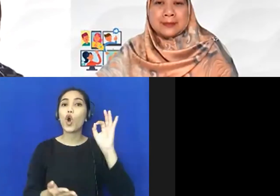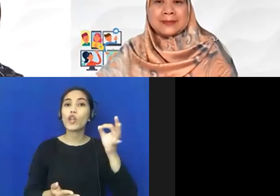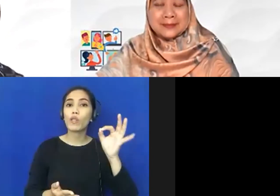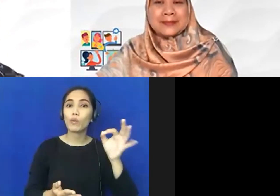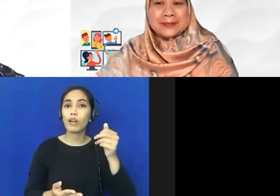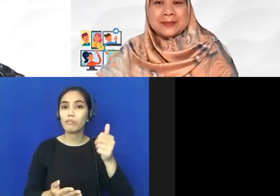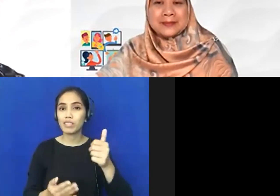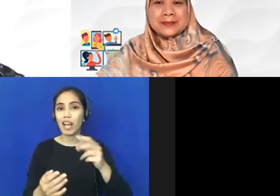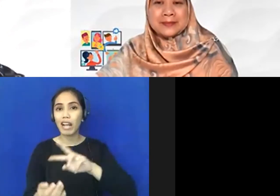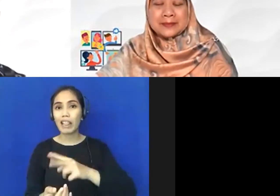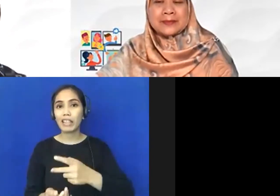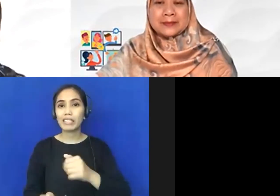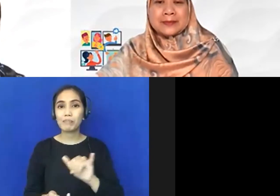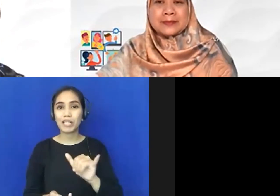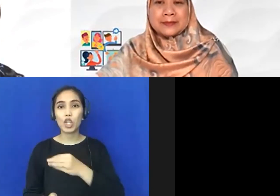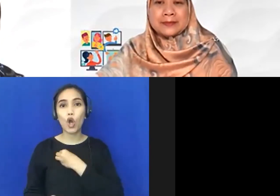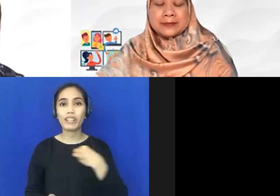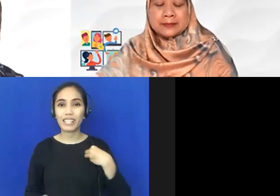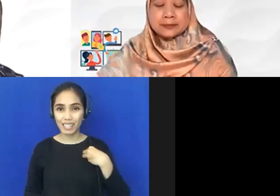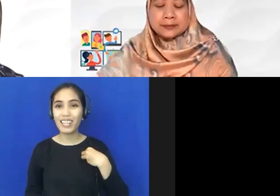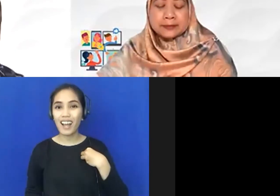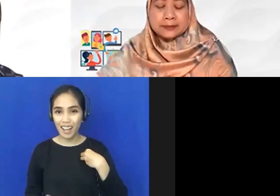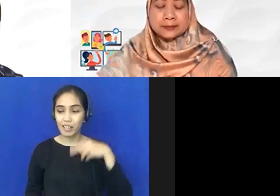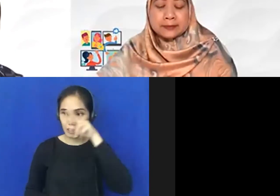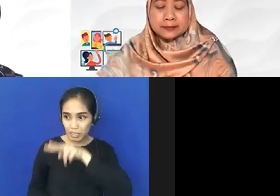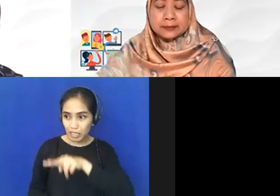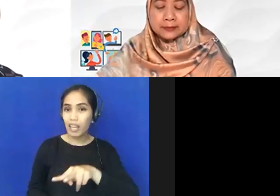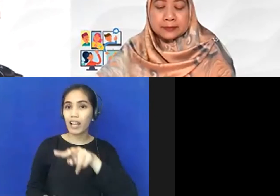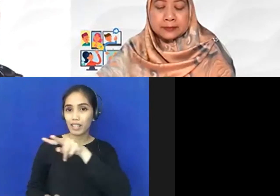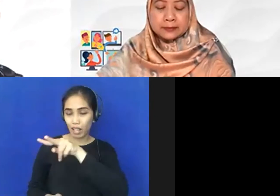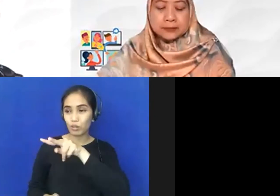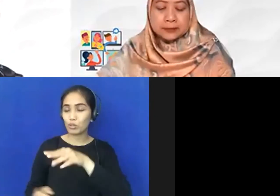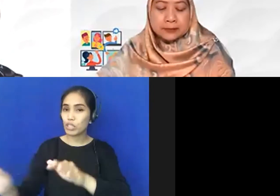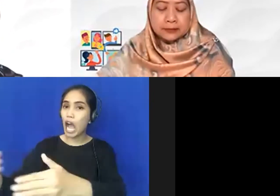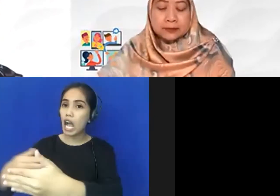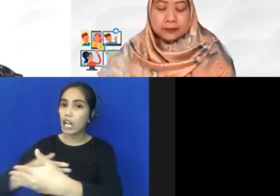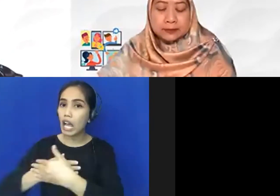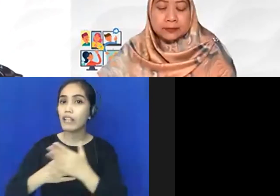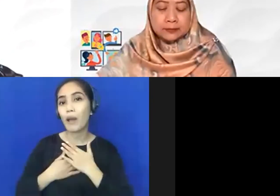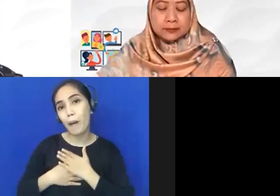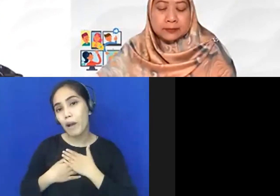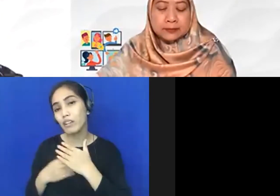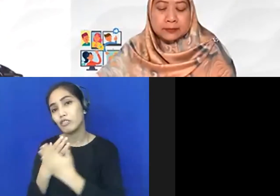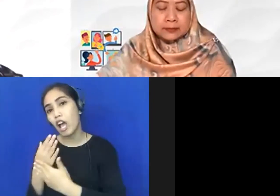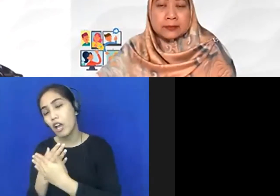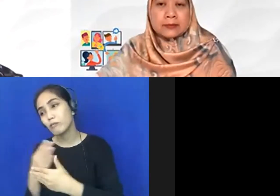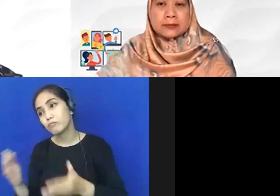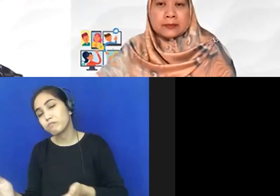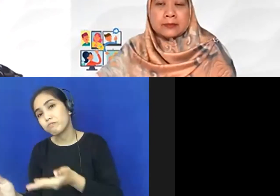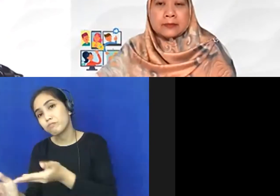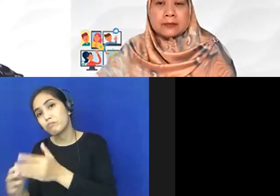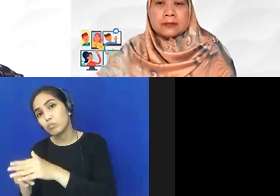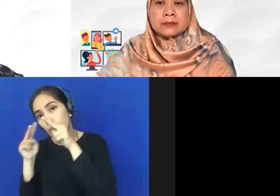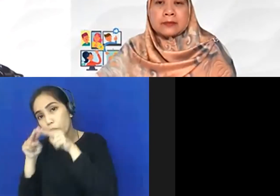kutip Bu ya, kayak gitu ya, untuk memberikan rasa aman dulu, rasa nyaman dulu. Kemudian mungkin jika ini